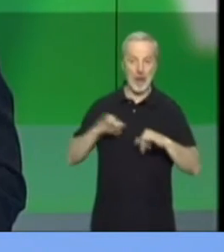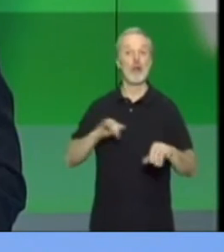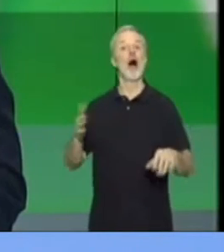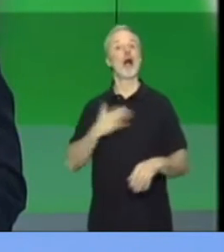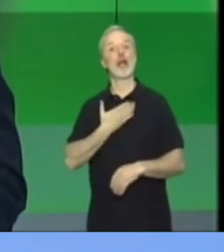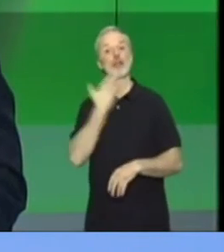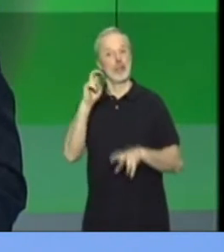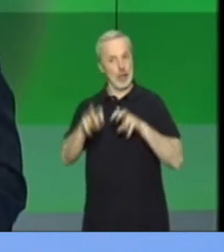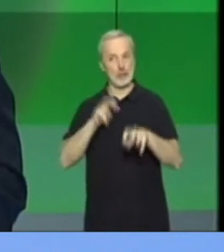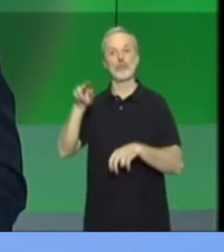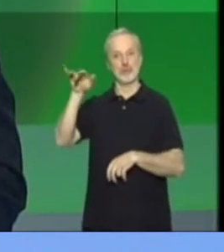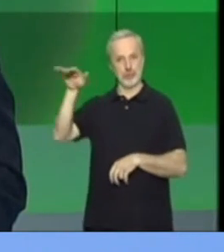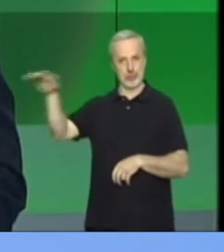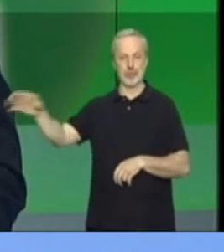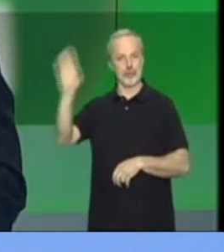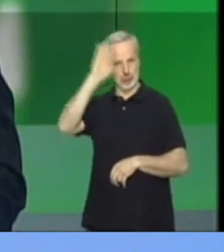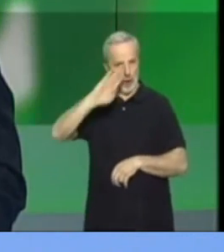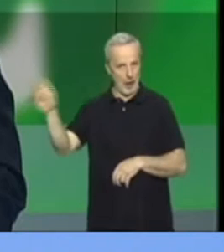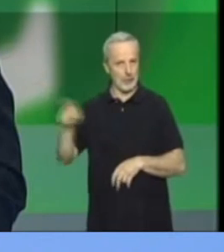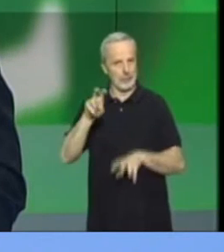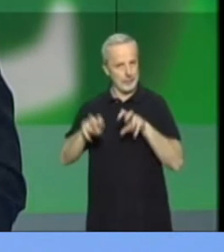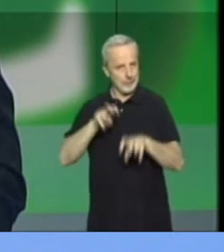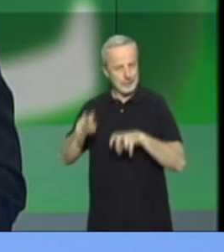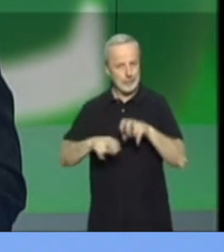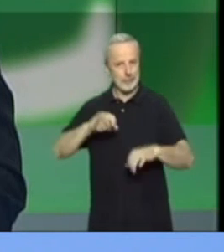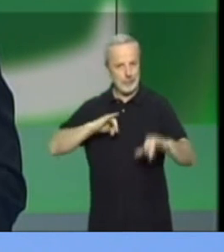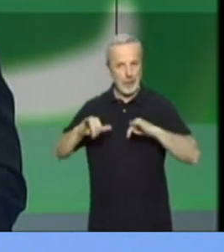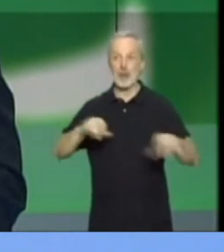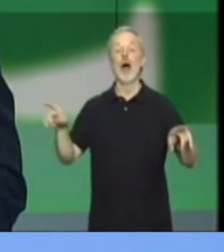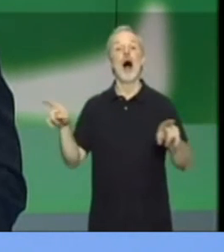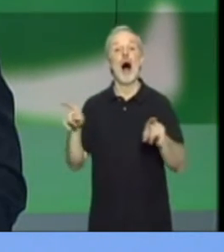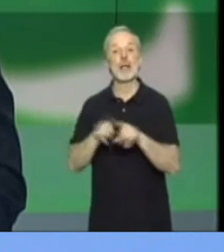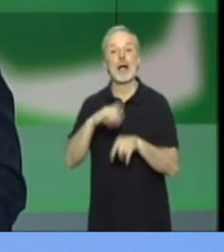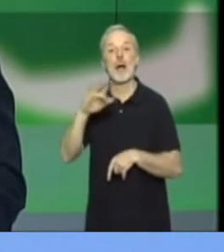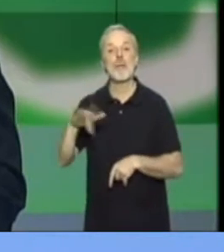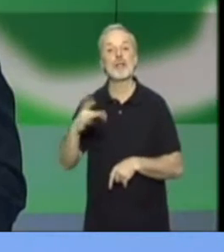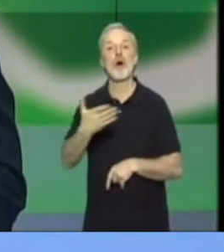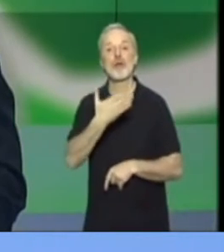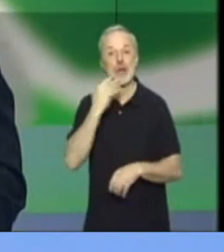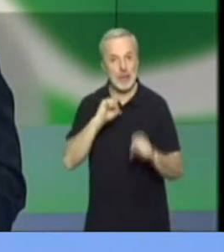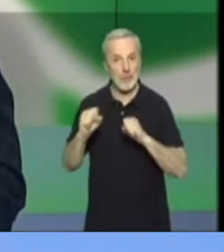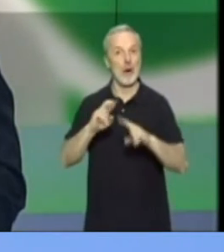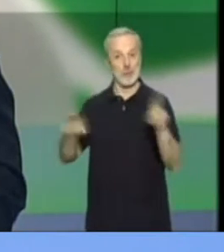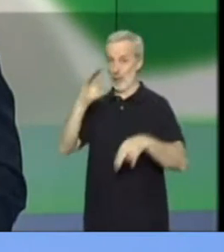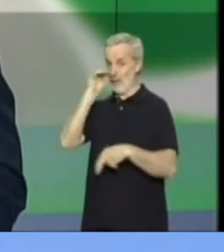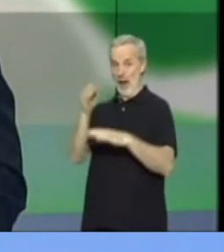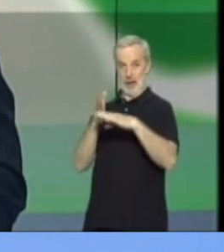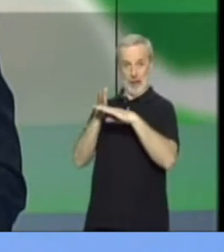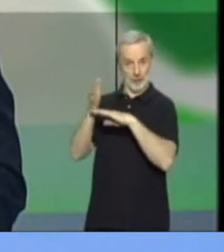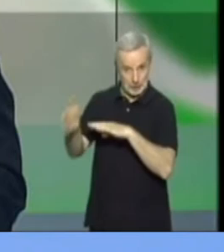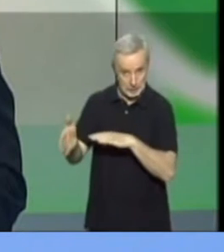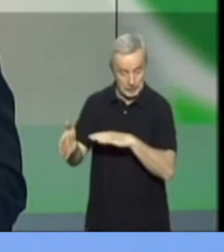nejenom skvělé závodníky, ale že už i u nás jsou zase závody, na které se dá chodit. Mimo jiné,